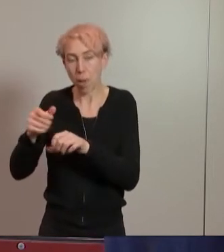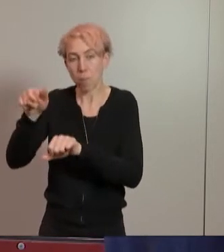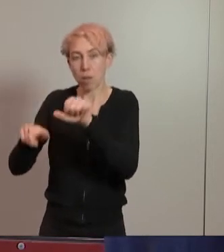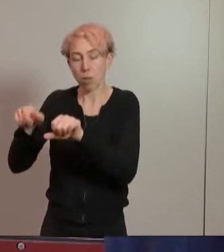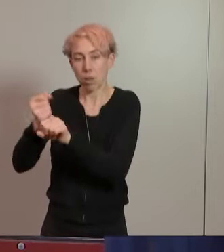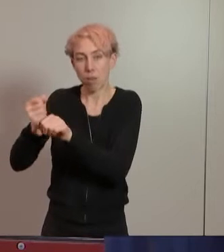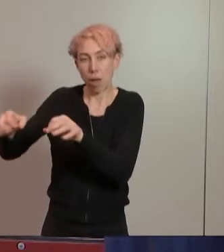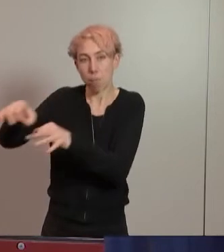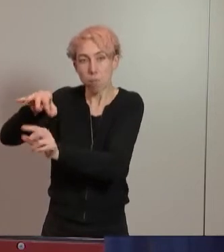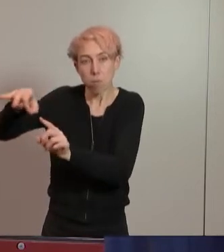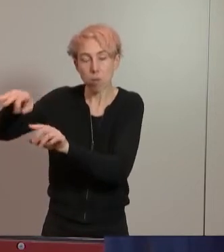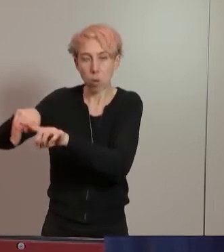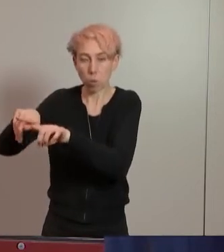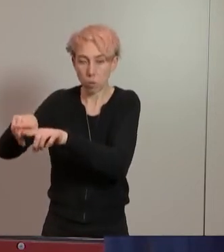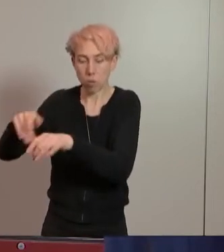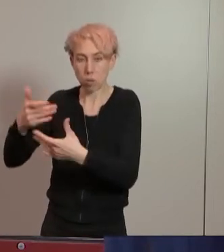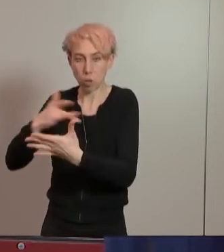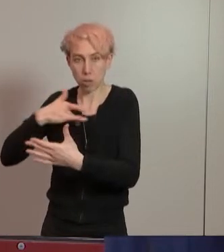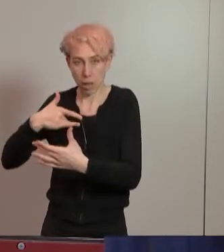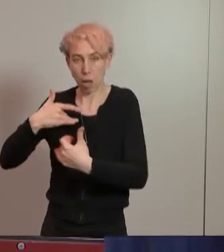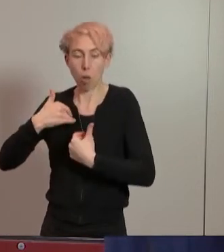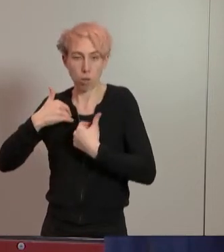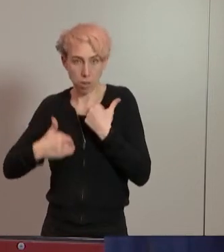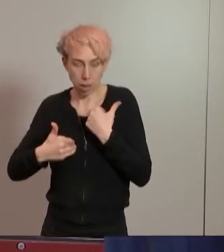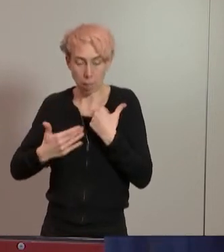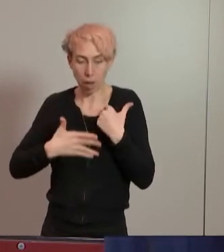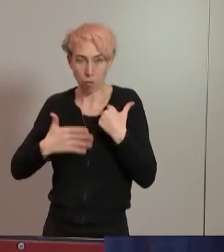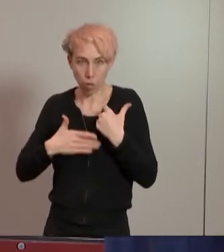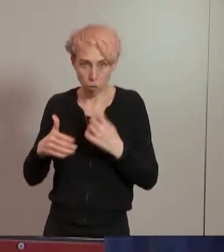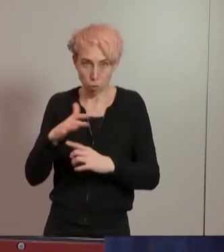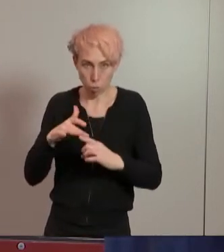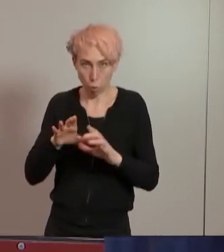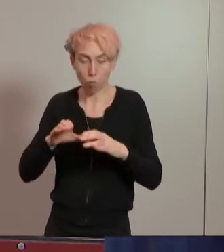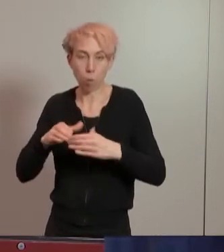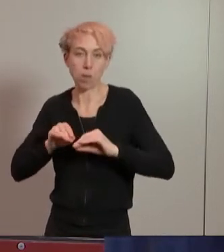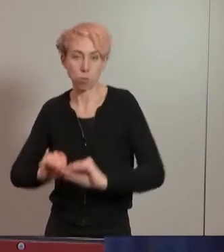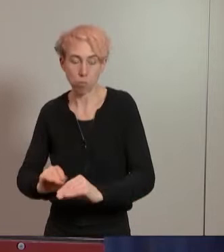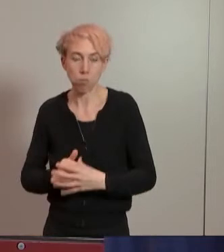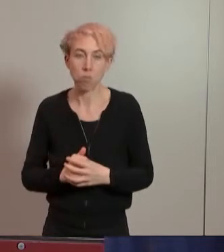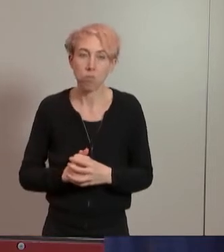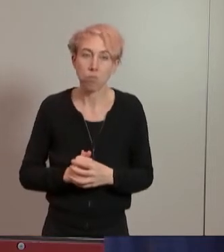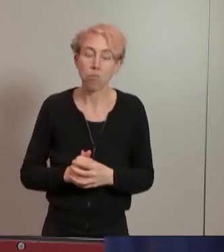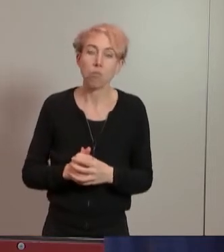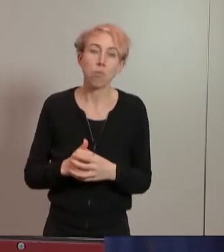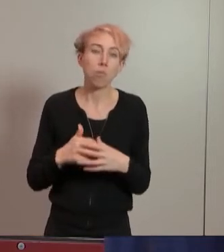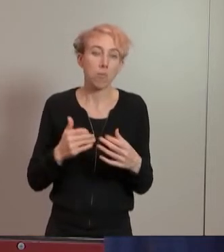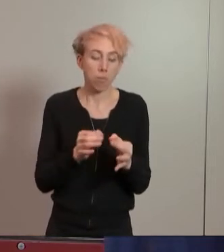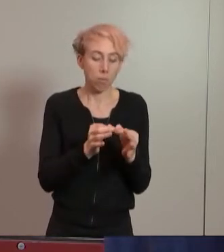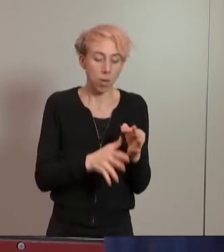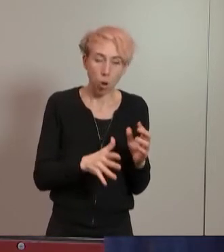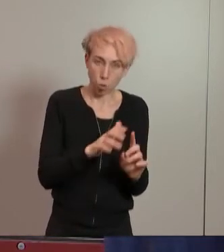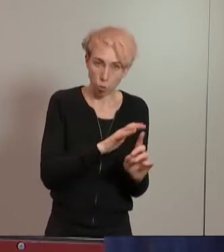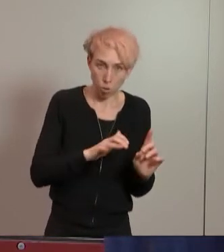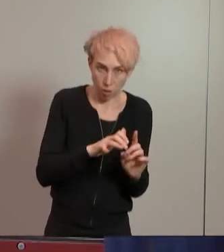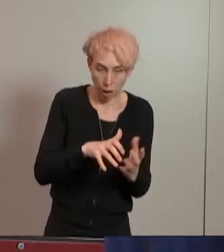au travail, le handicap, la rémunération, les avantages sociaux et la formation. Le regroupement du bilan social et